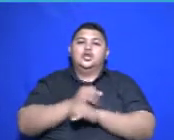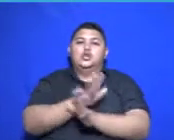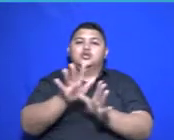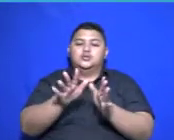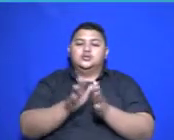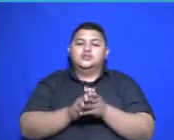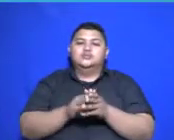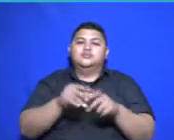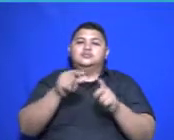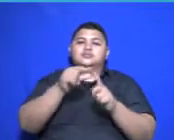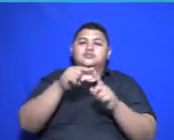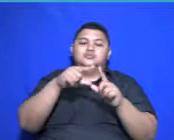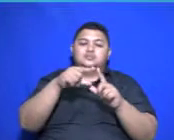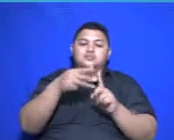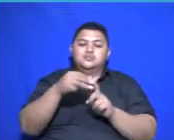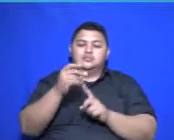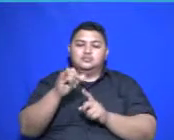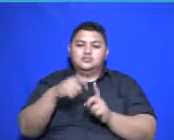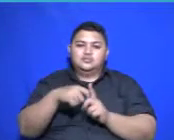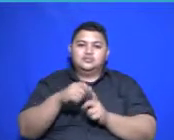mampu memproduksi satu tahun